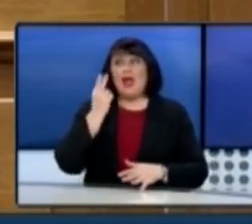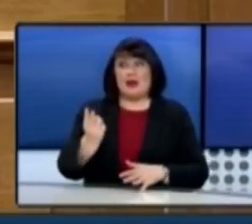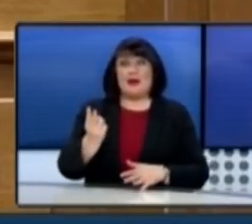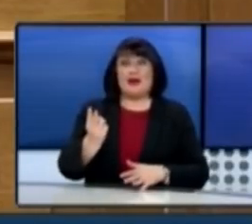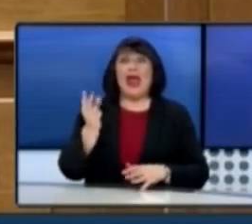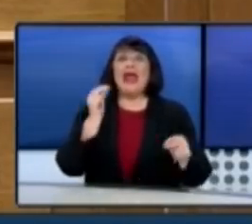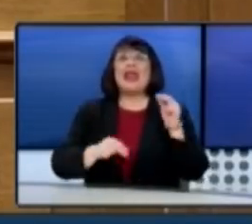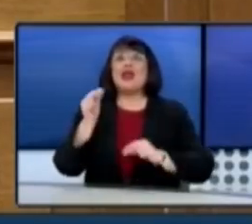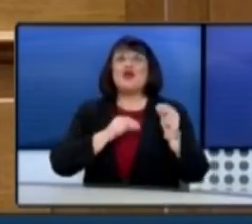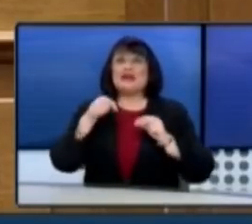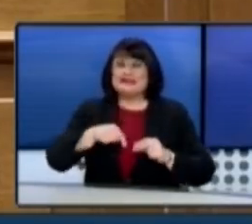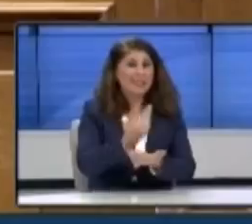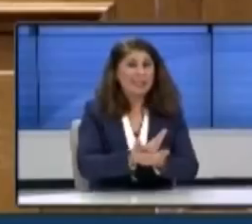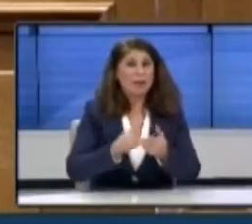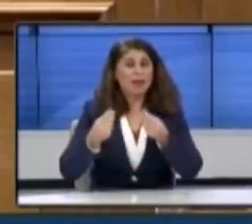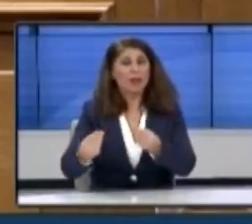σε περίπτωση που το έκανα.